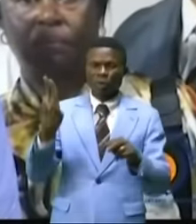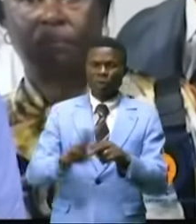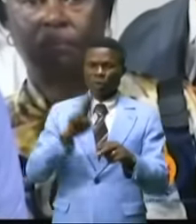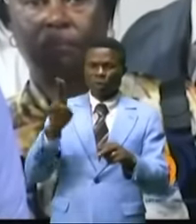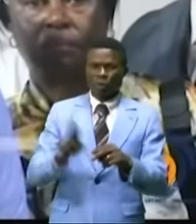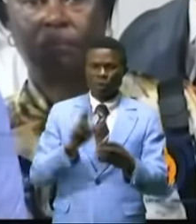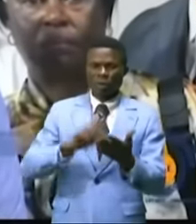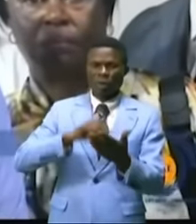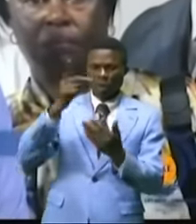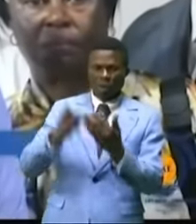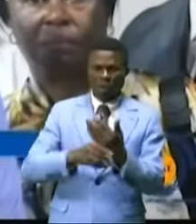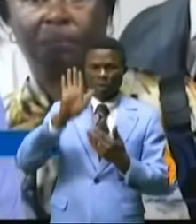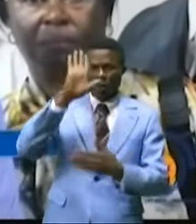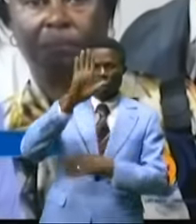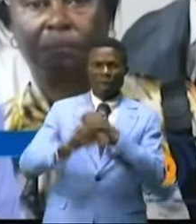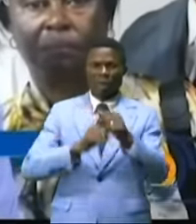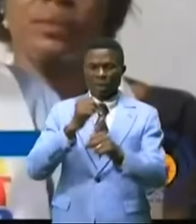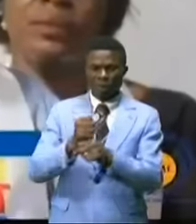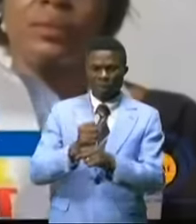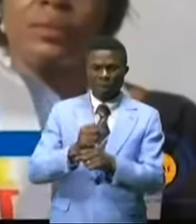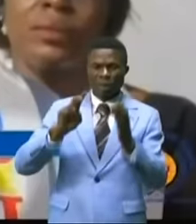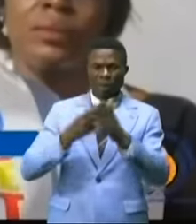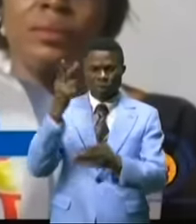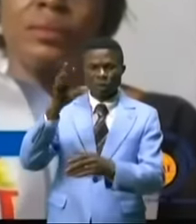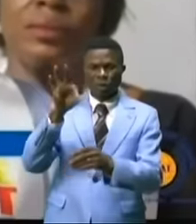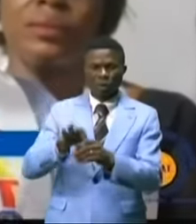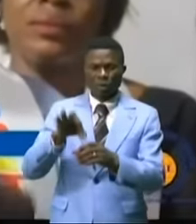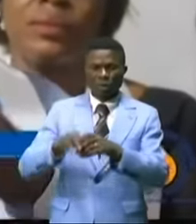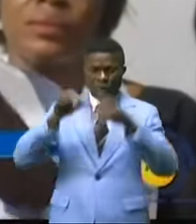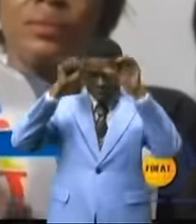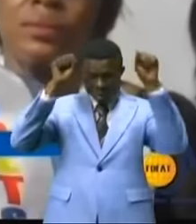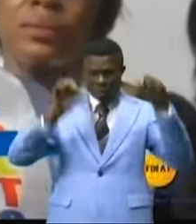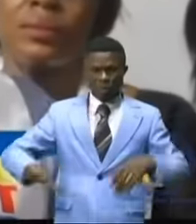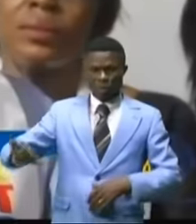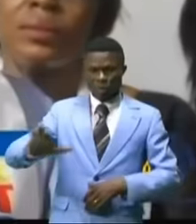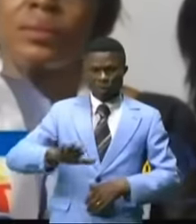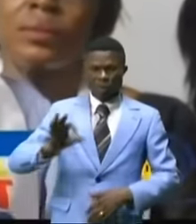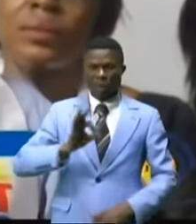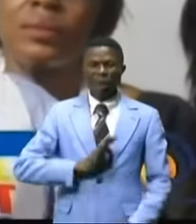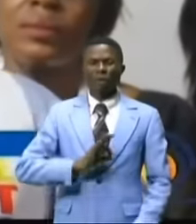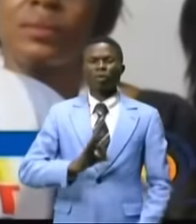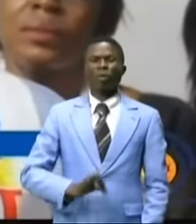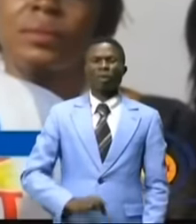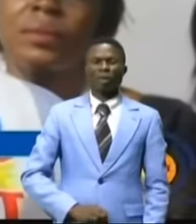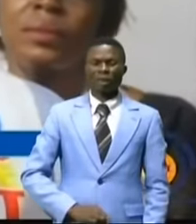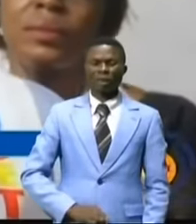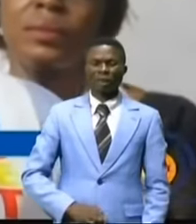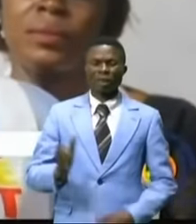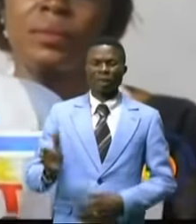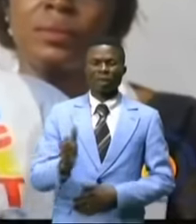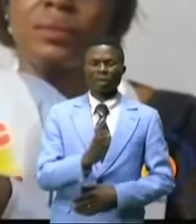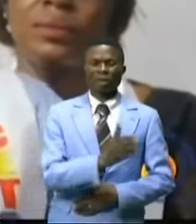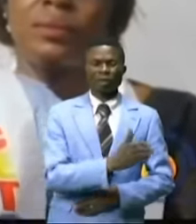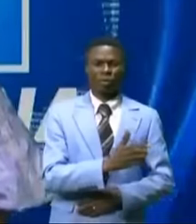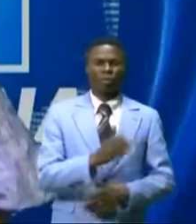du programme quinquennal du deuxième mandat du président de la République, Félix-Antoine